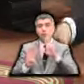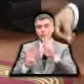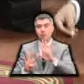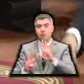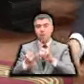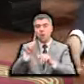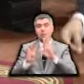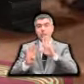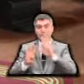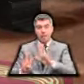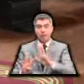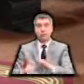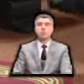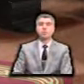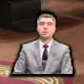هو الآن